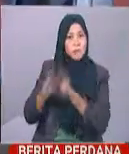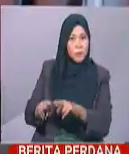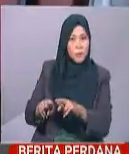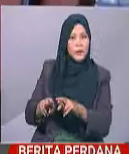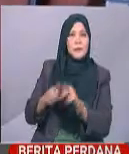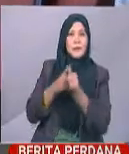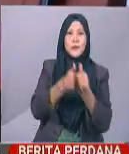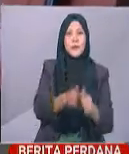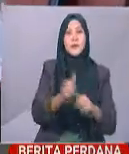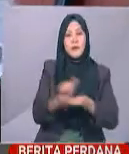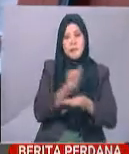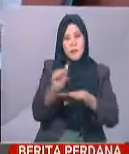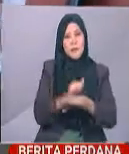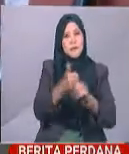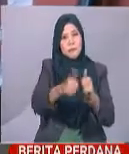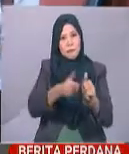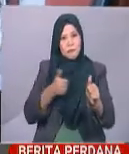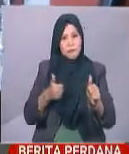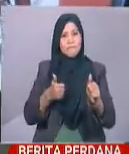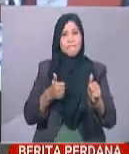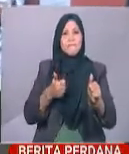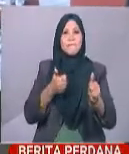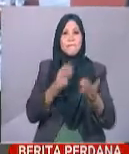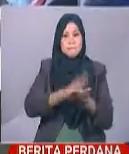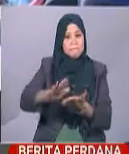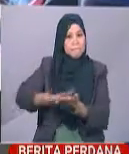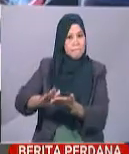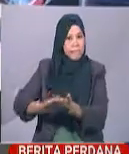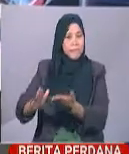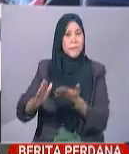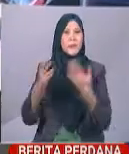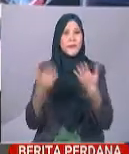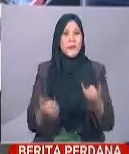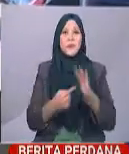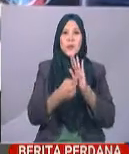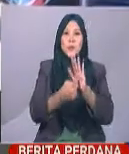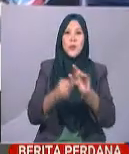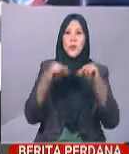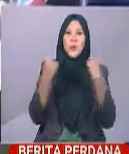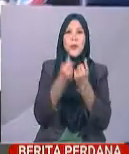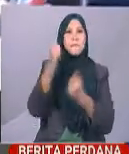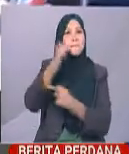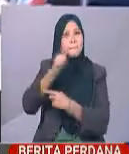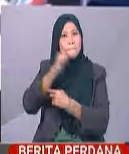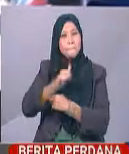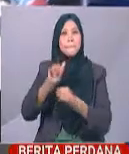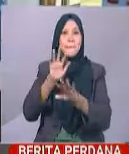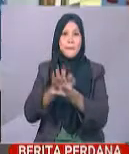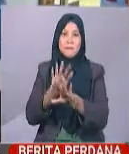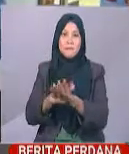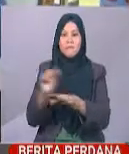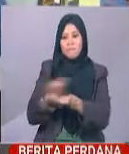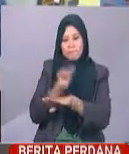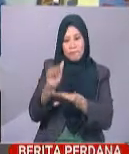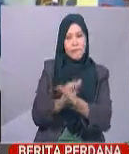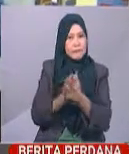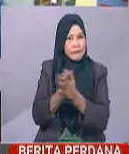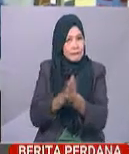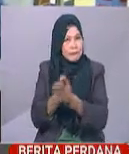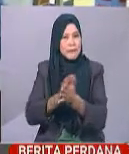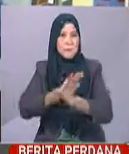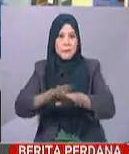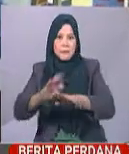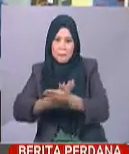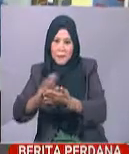mengikuti amalan pencegahan sewajarnya kajian itu juga menunjukkan golongan wanita lebih mengamalkan aspek pencegahan coffee